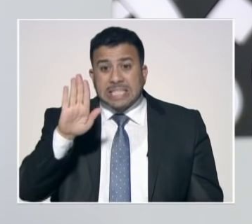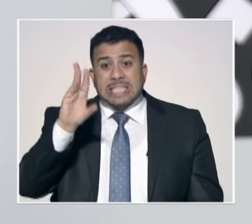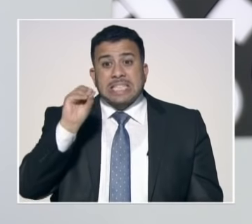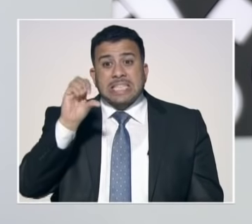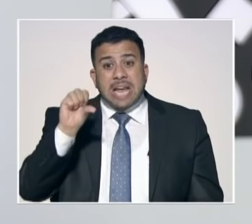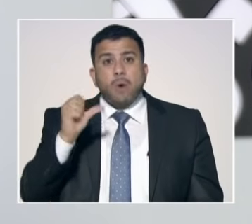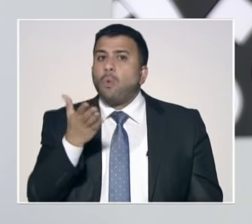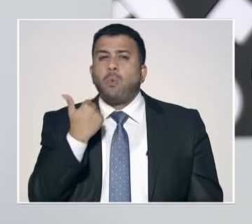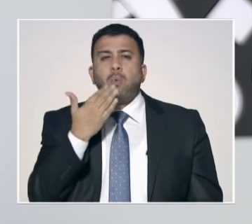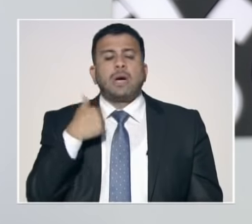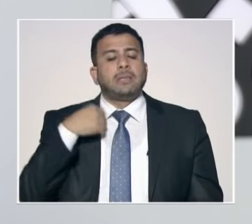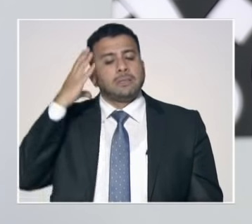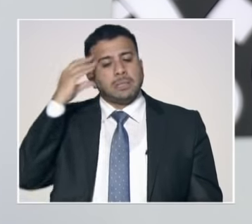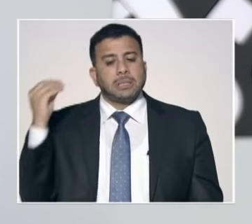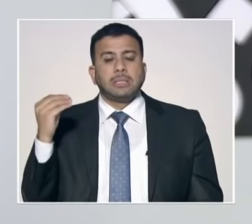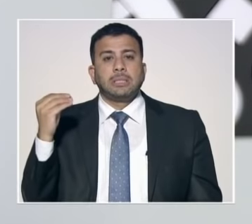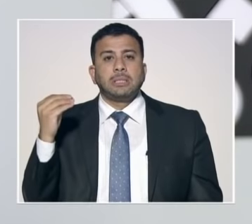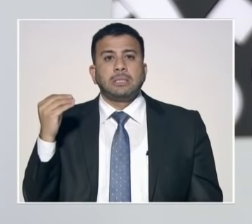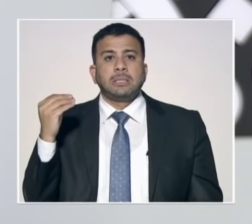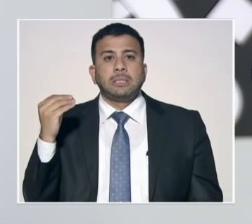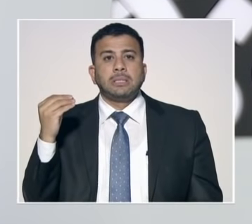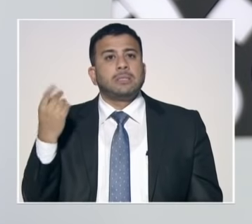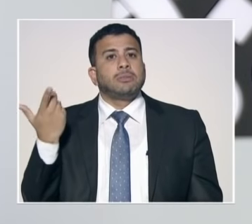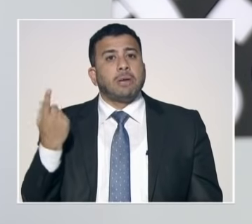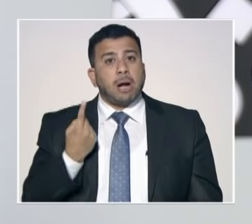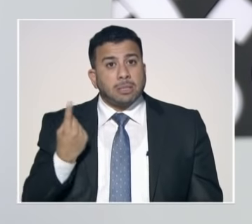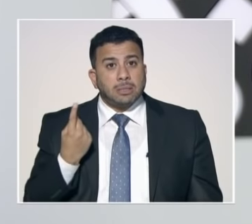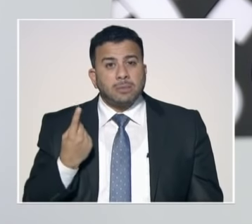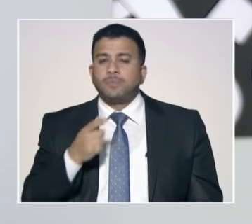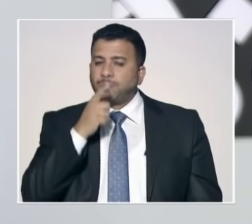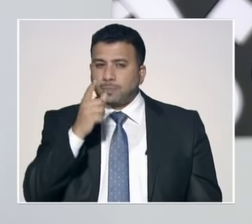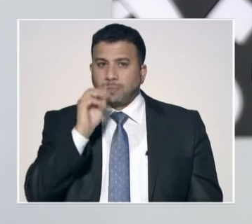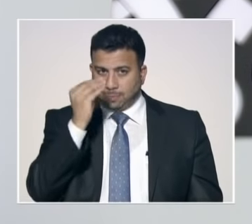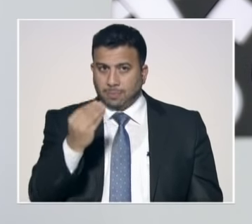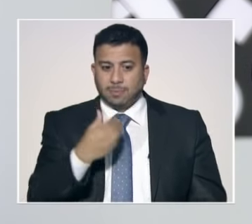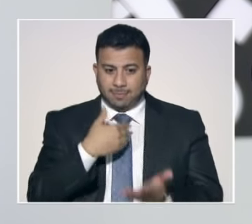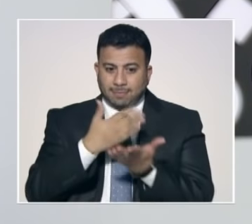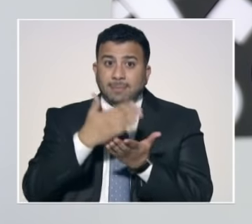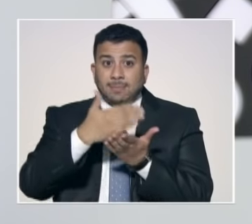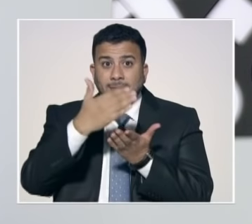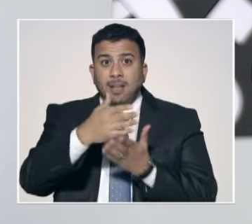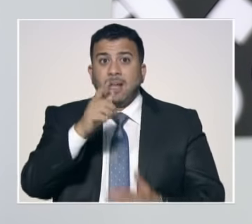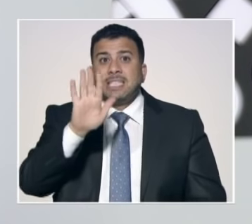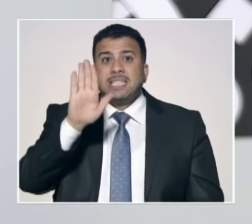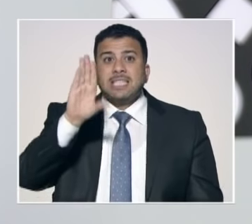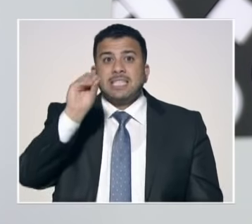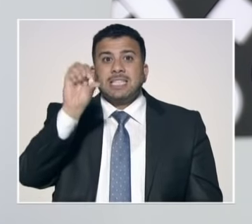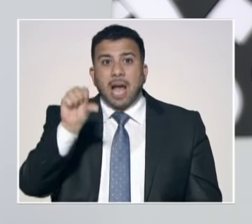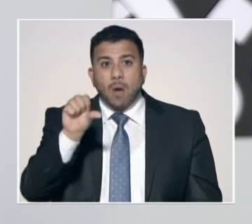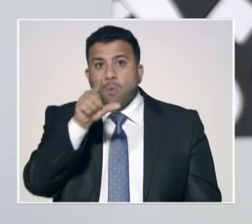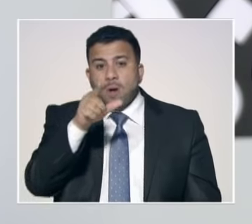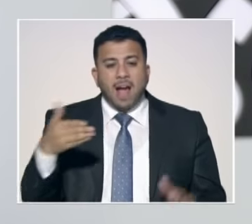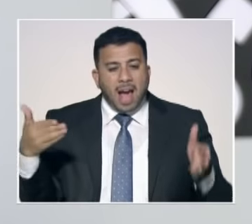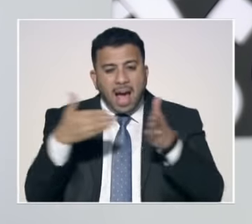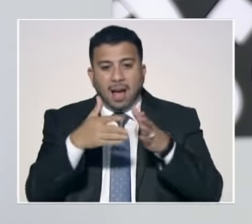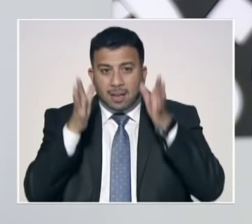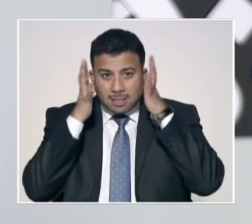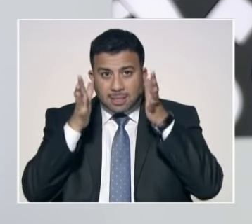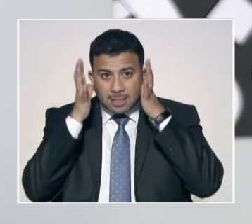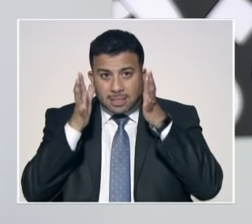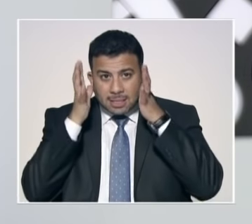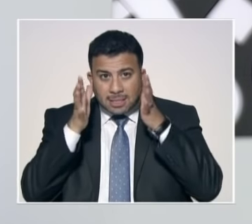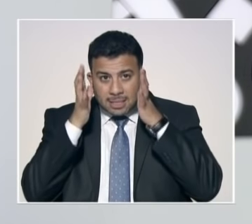بالنسبة لسجود السهو سجدتان في يصلي يأتي بهم المصلي في آخر الصلاة، إما قبل